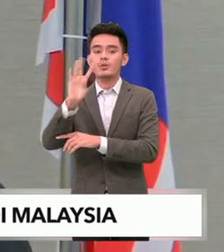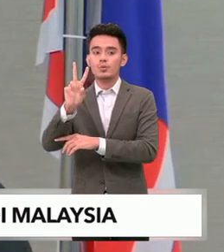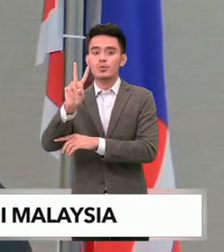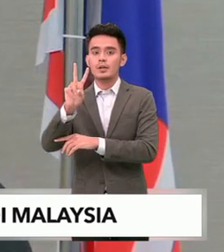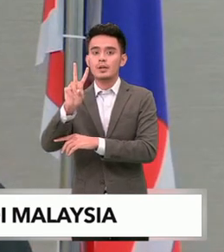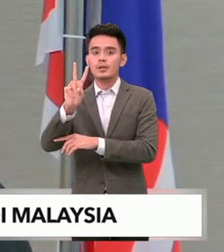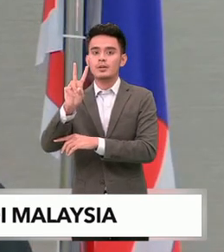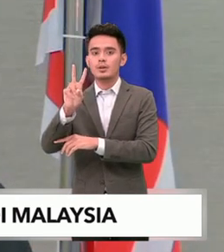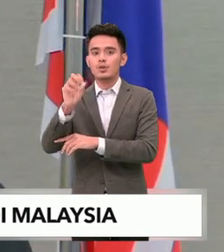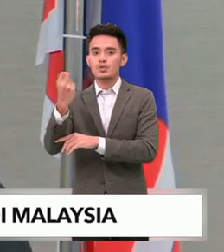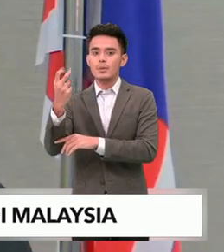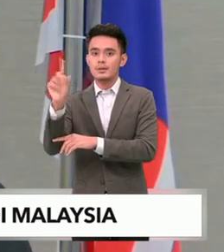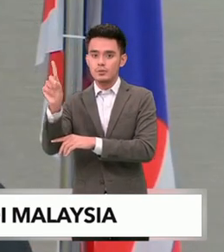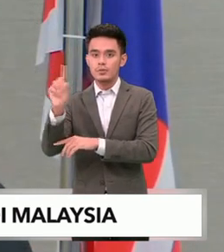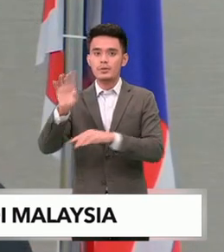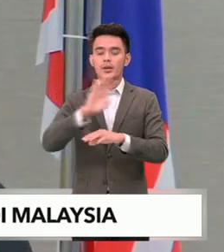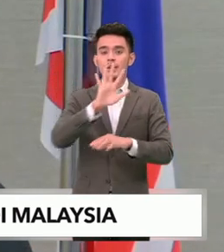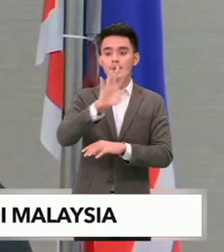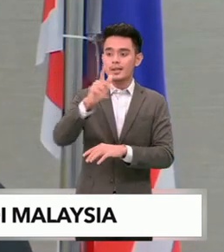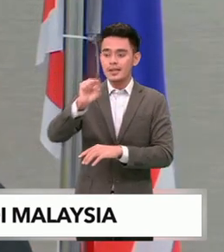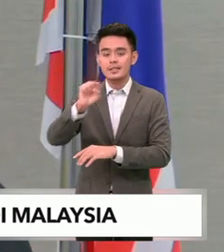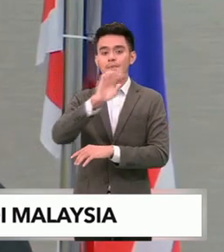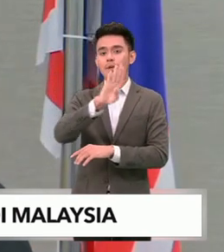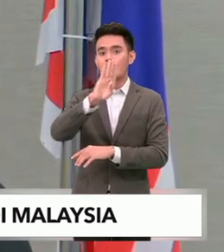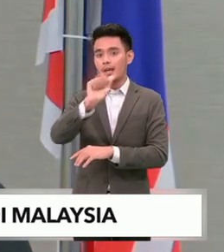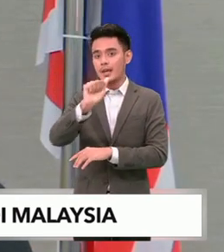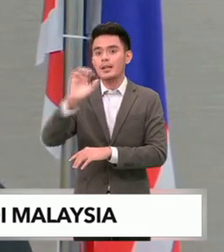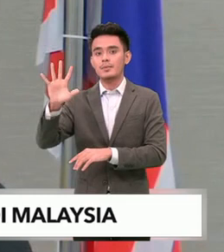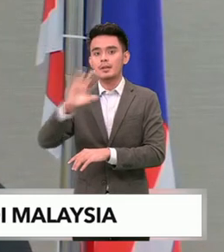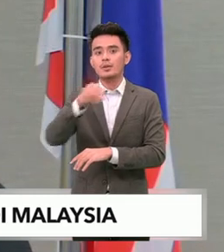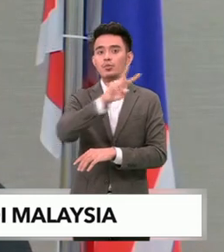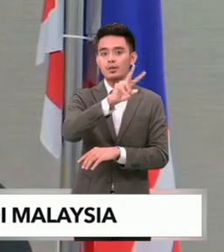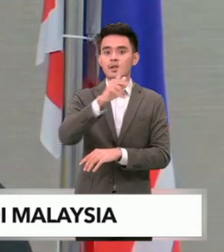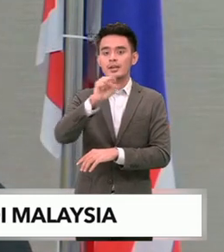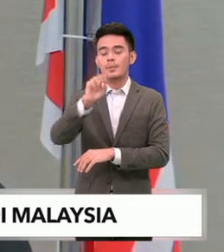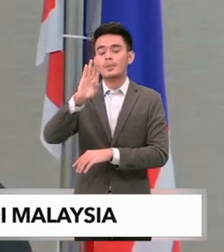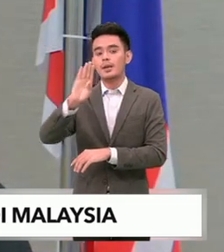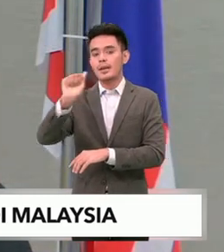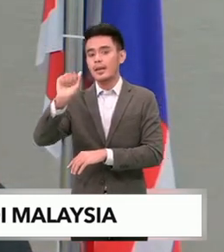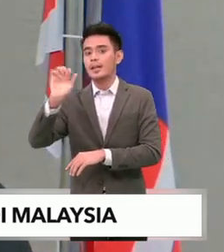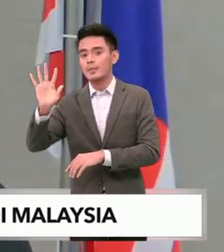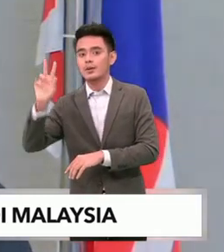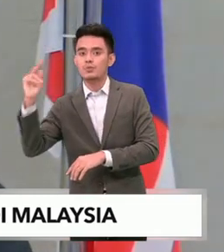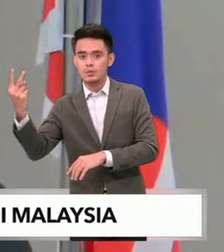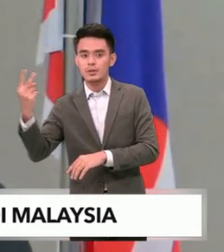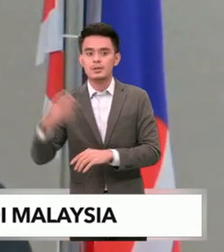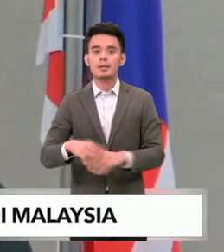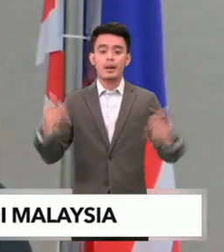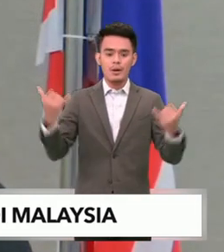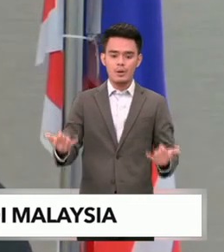BA2.12.1, 5 kes BA5 dan 2 kes BA52. Setakat ini tidak